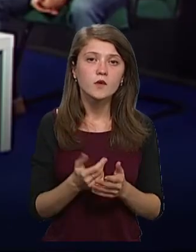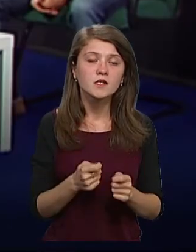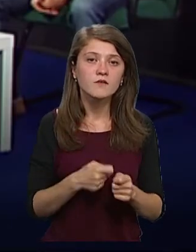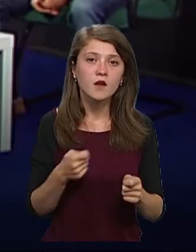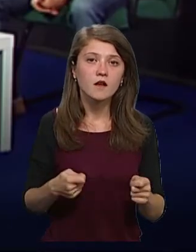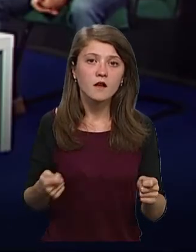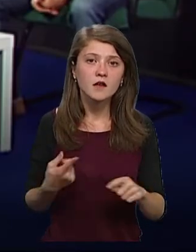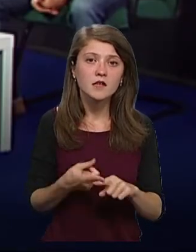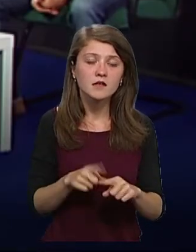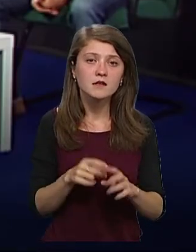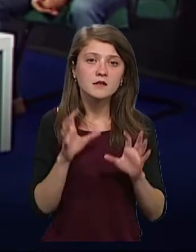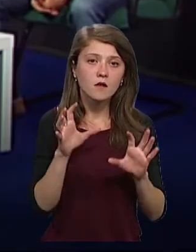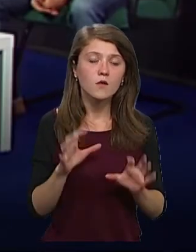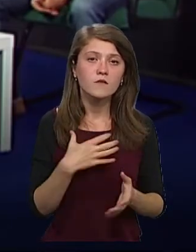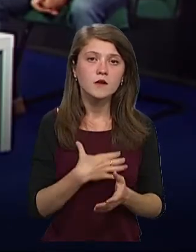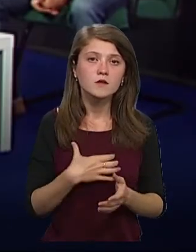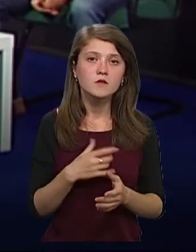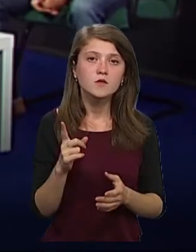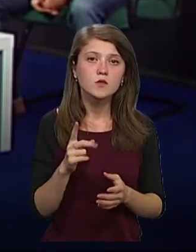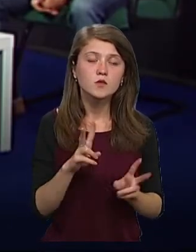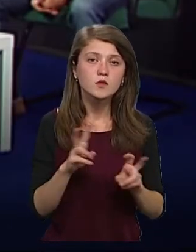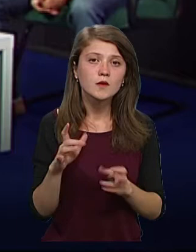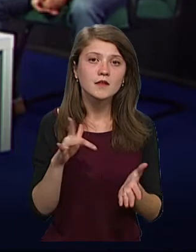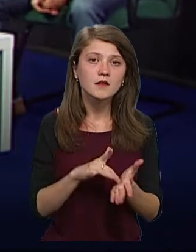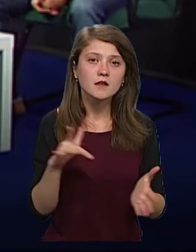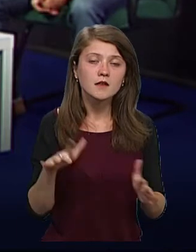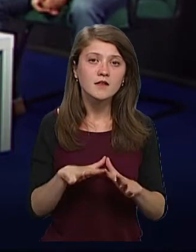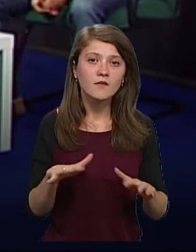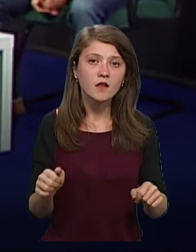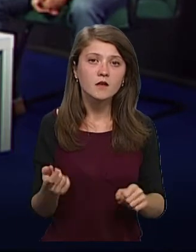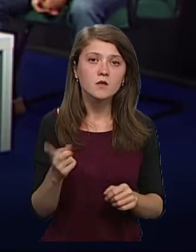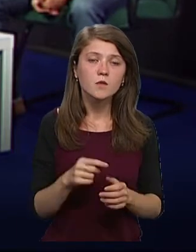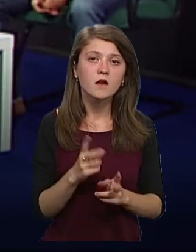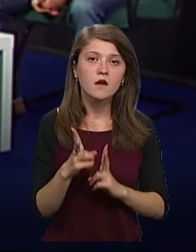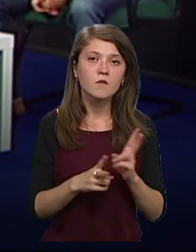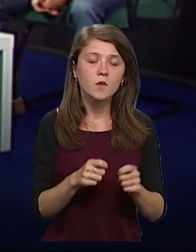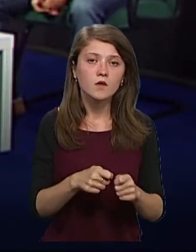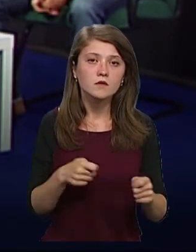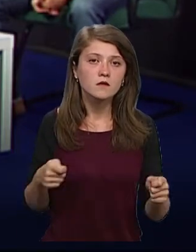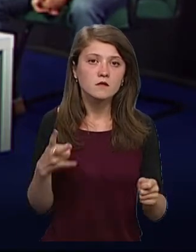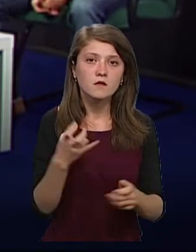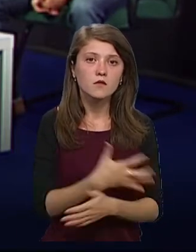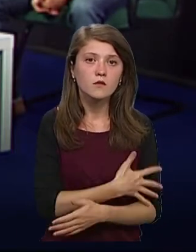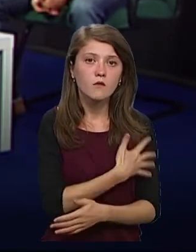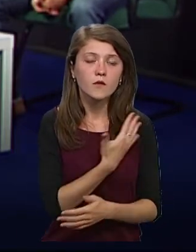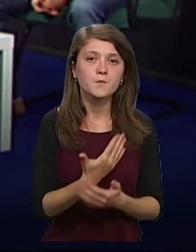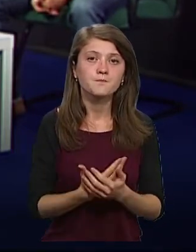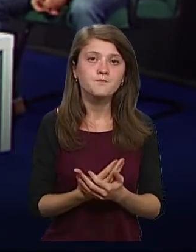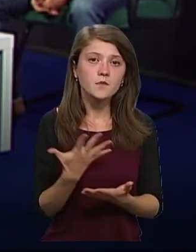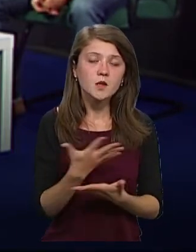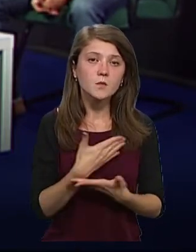прийняття оцих основних законів, що стосується децентралізації влади, так, тоді реформа розтягнеться надовго. Але якщо ми знову